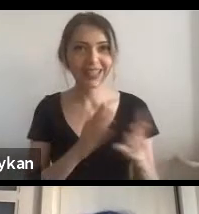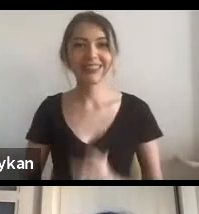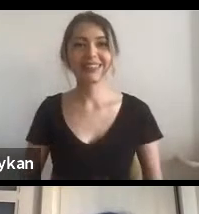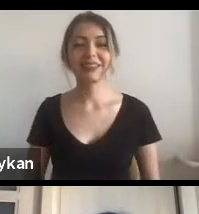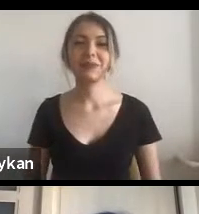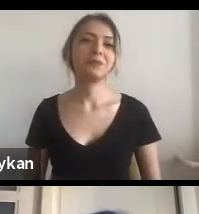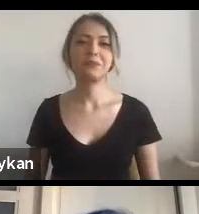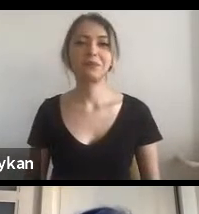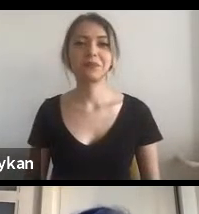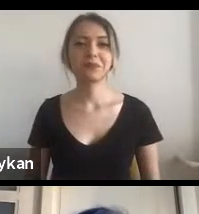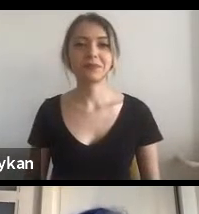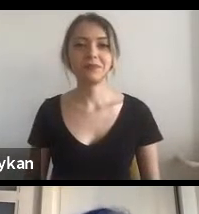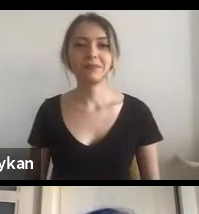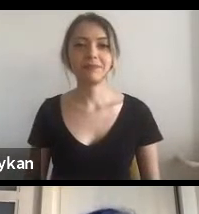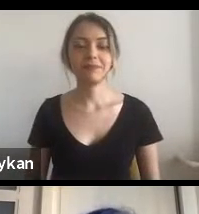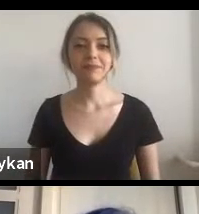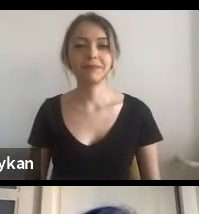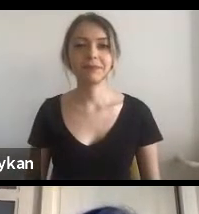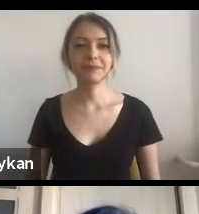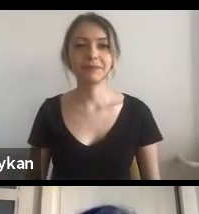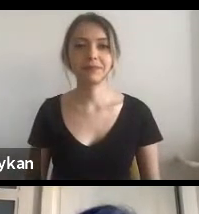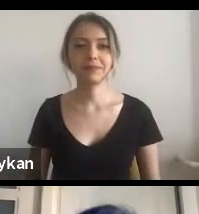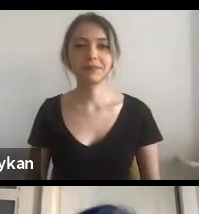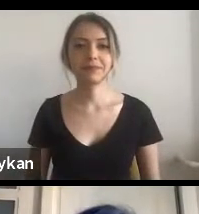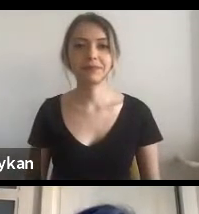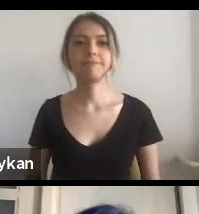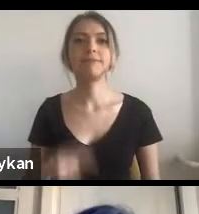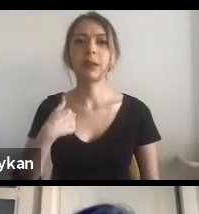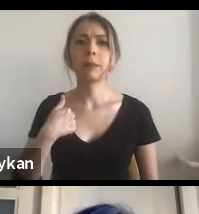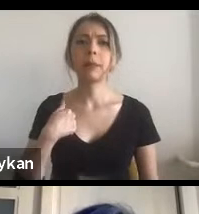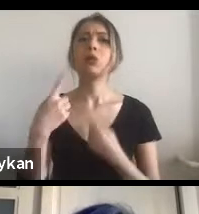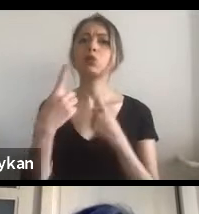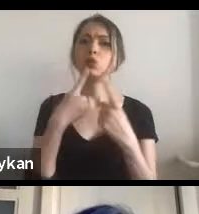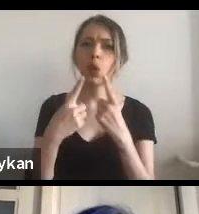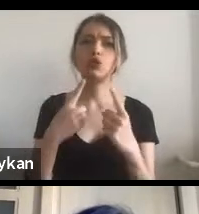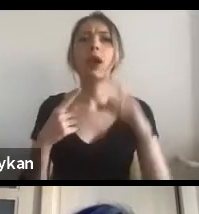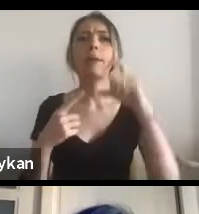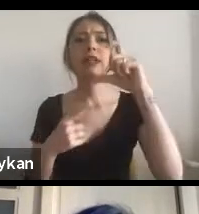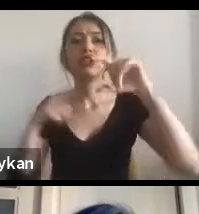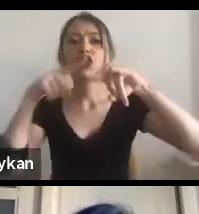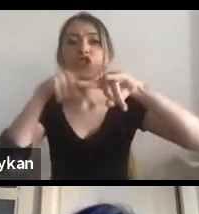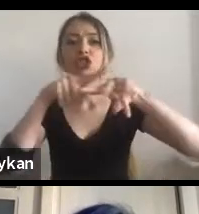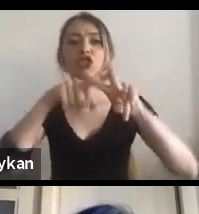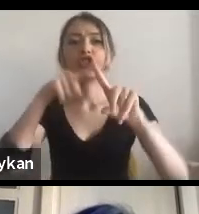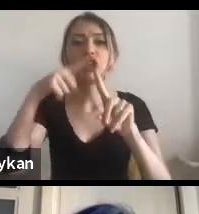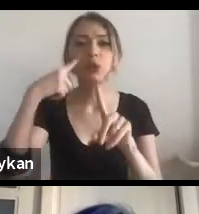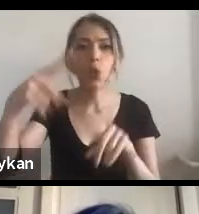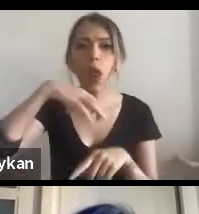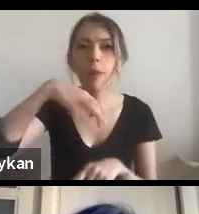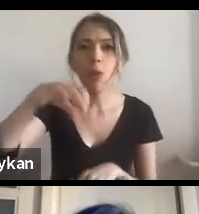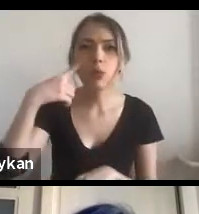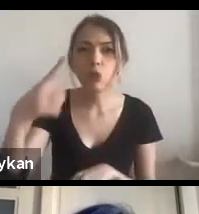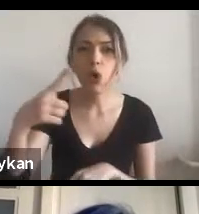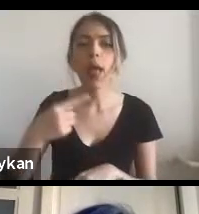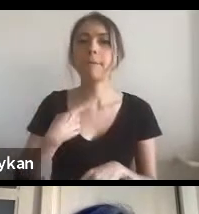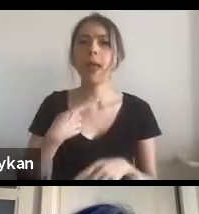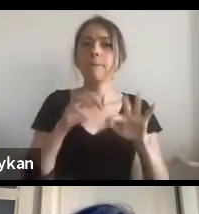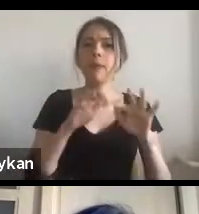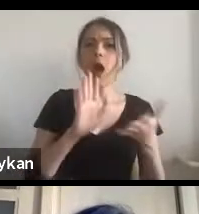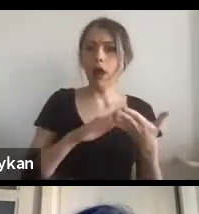webinarımıza. Bir yandan benim şimdi söyleyeceklerimi chat bölümünden de arkadaşlarımız sizinle